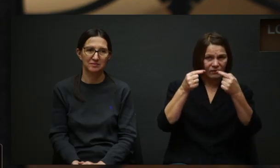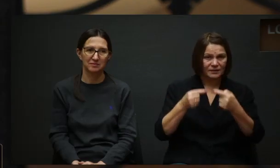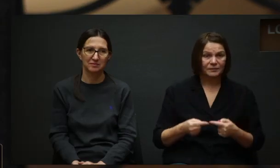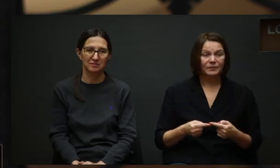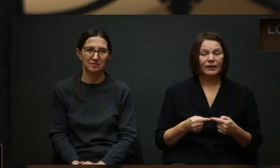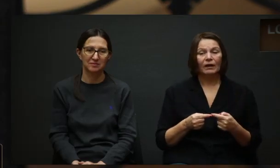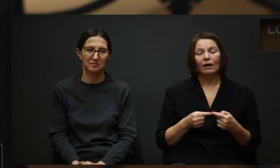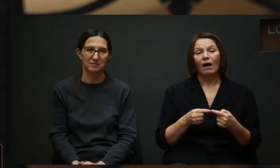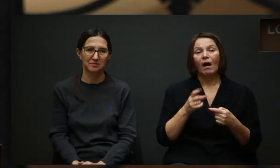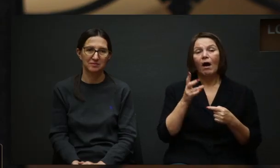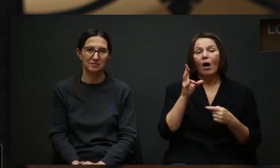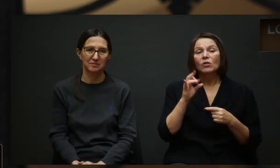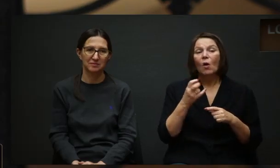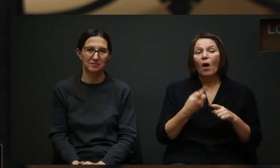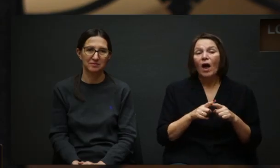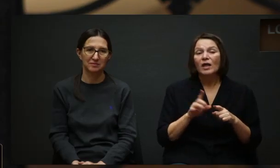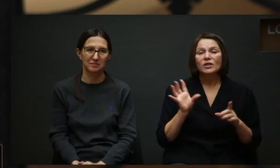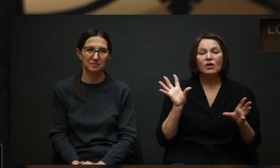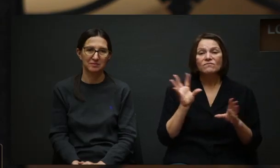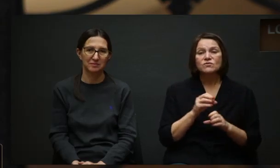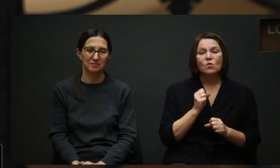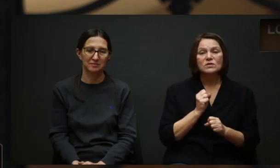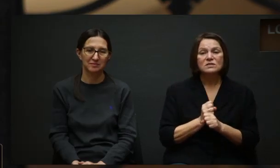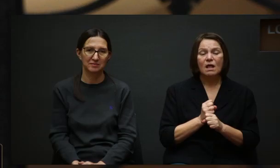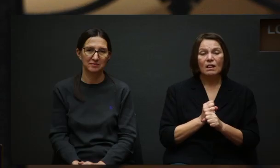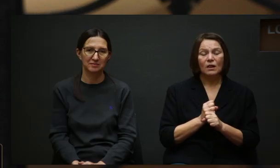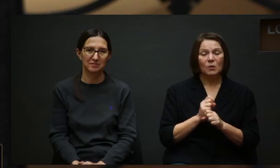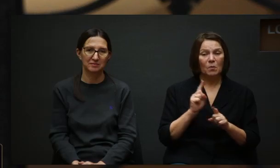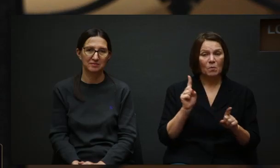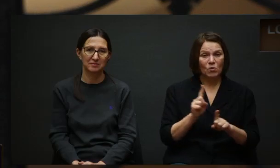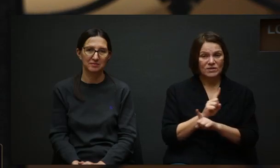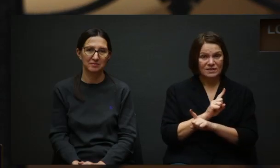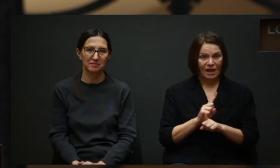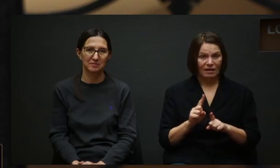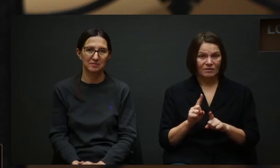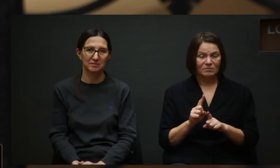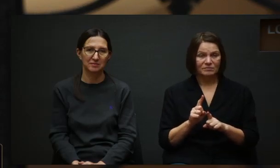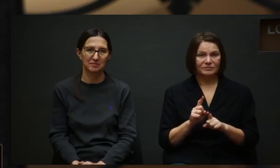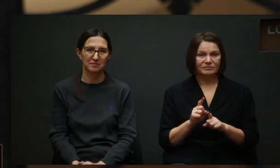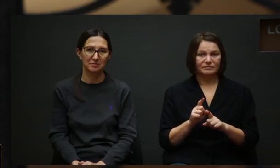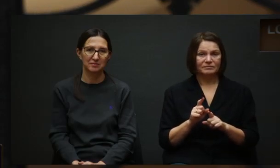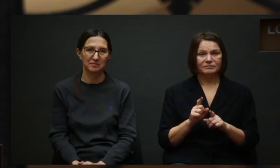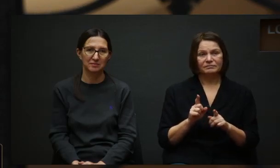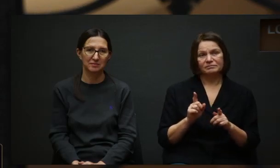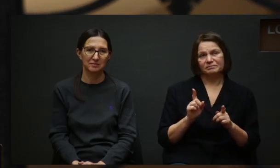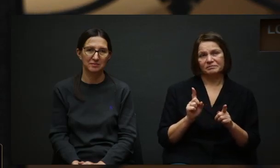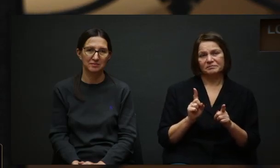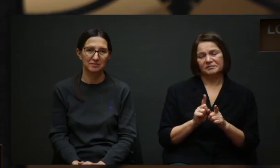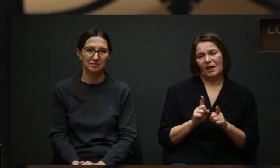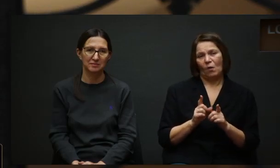Но это все действительно сделало музей такой, я бы сказал,